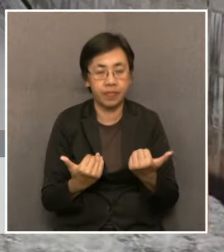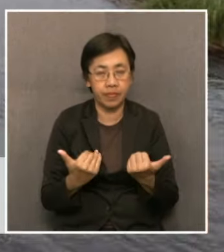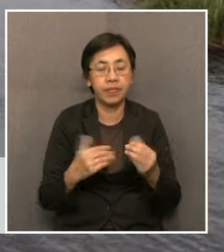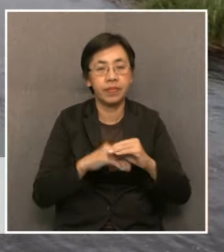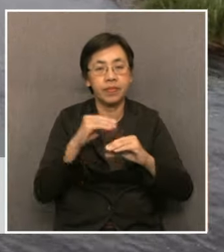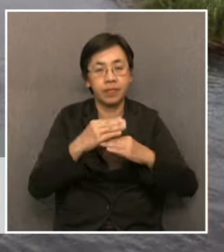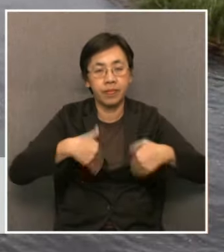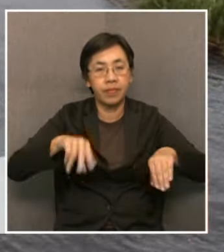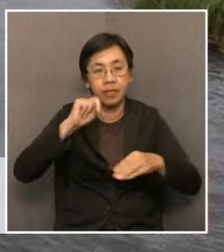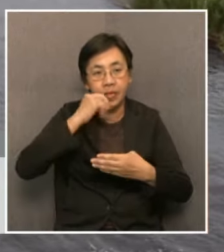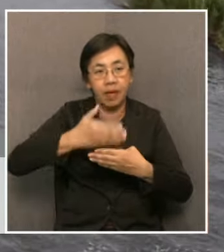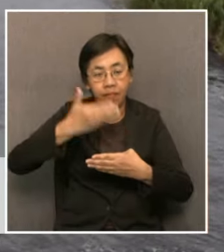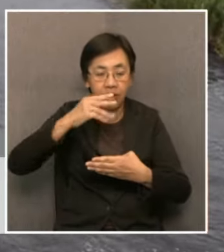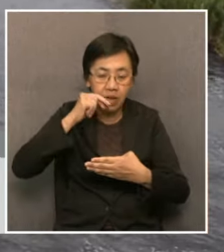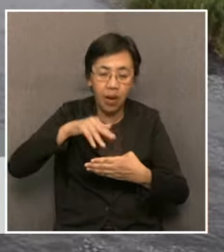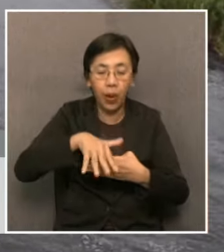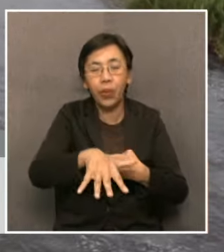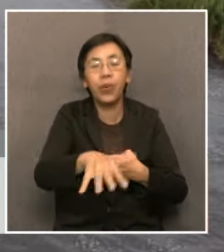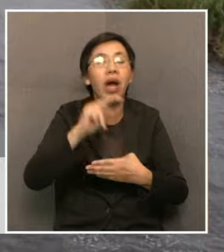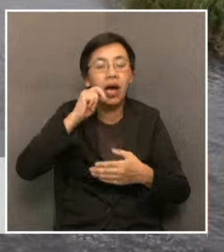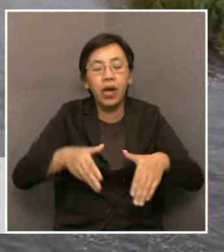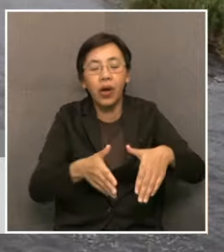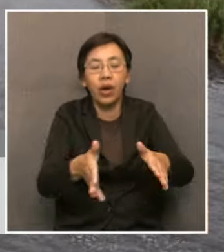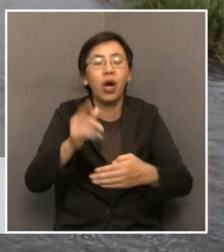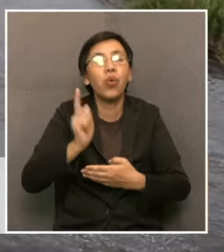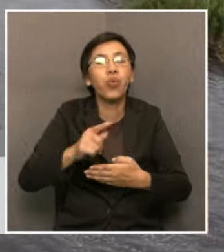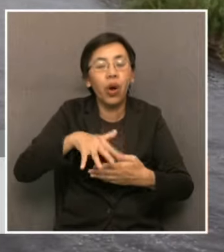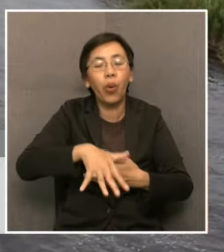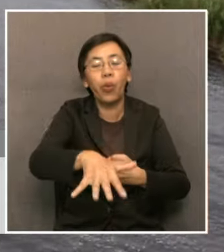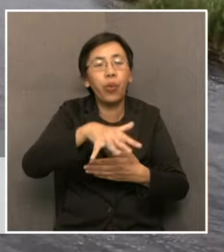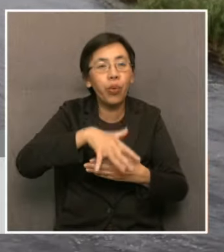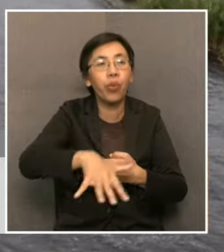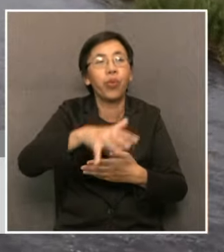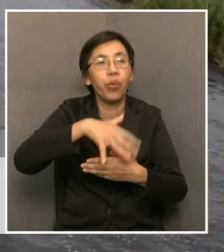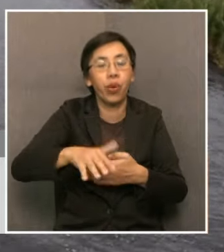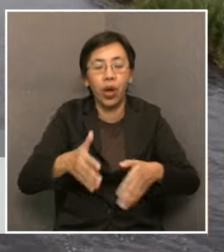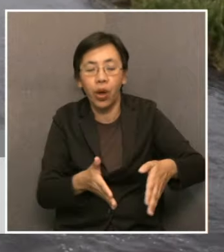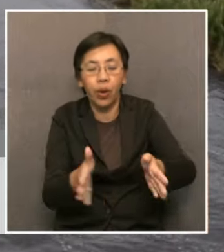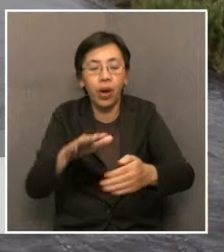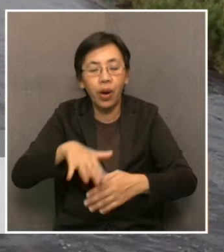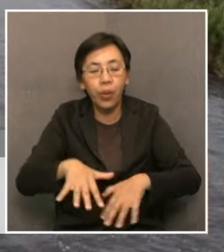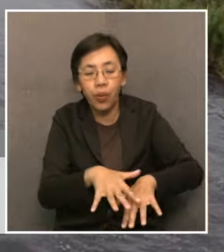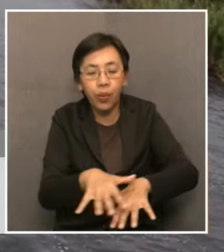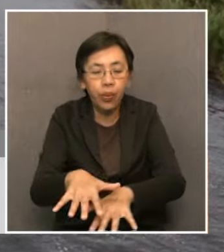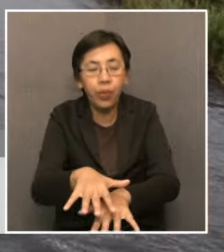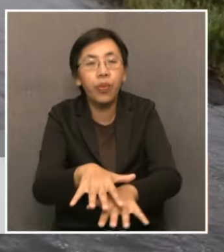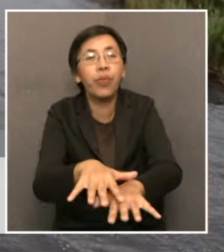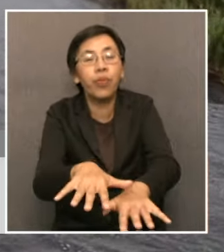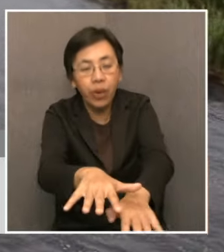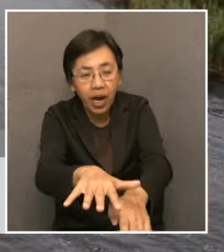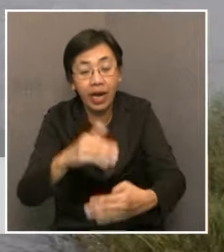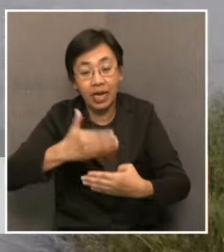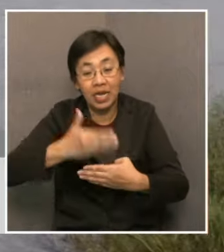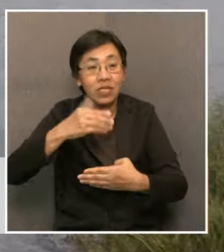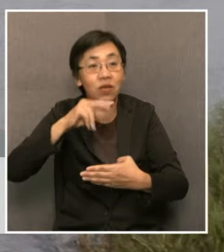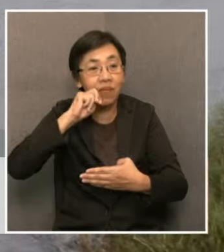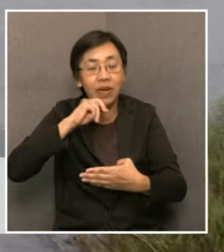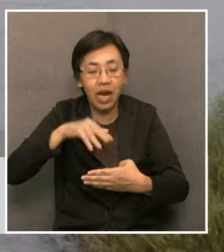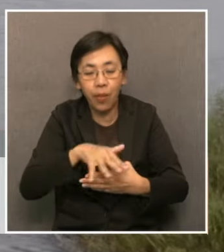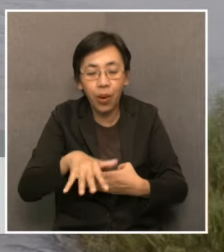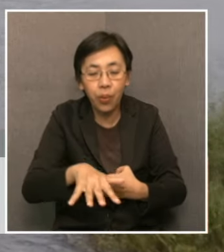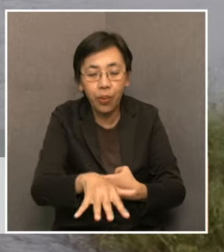งส่งน้ำลงลำน้ำเดิมก็คือจุดผันน้ำเนี่ยนะครับแล้วก็ส่งน้ำผ่านอาคารระบายน้ำหรือว่าสปิลเวย์ลง